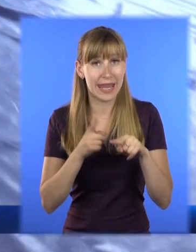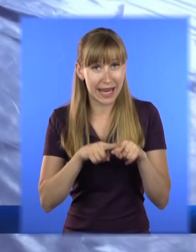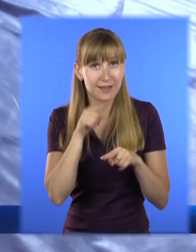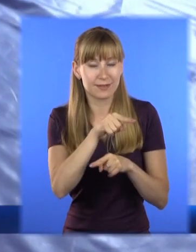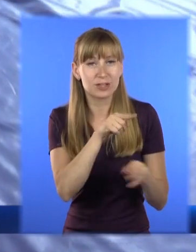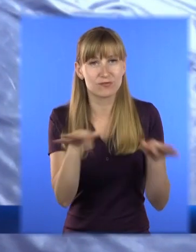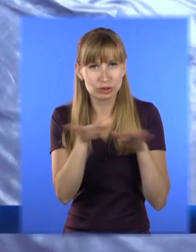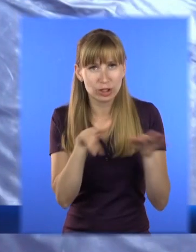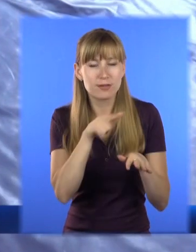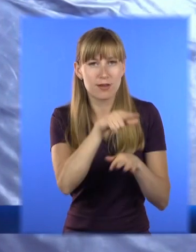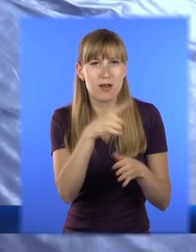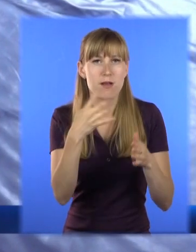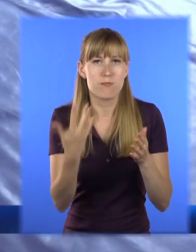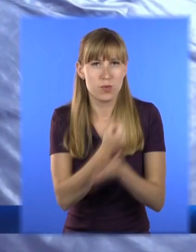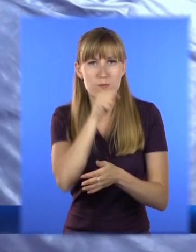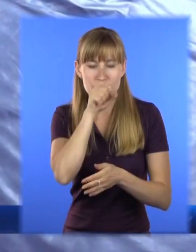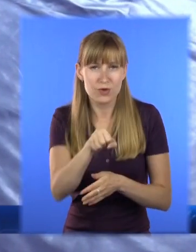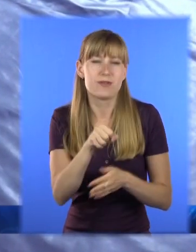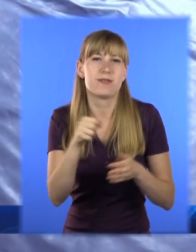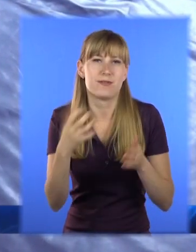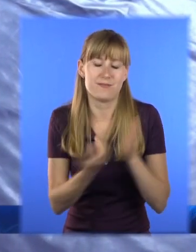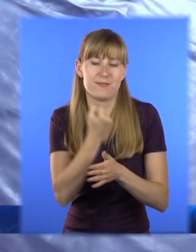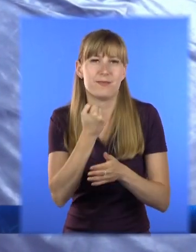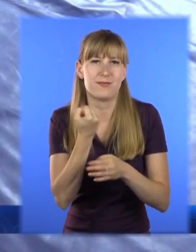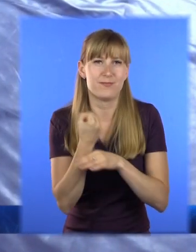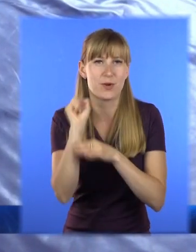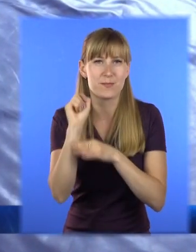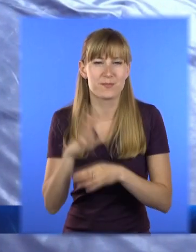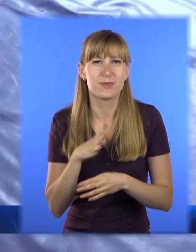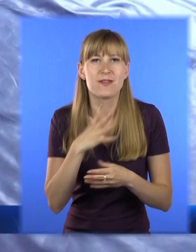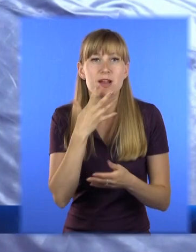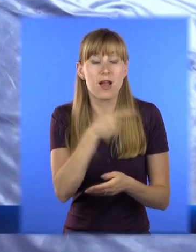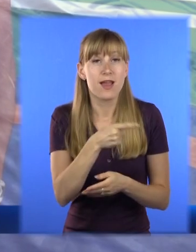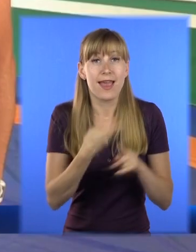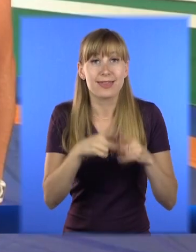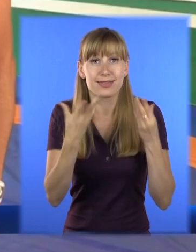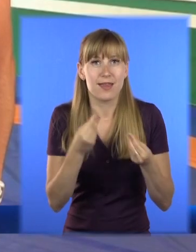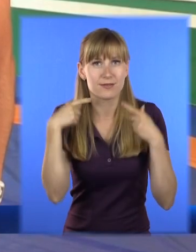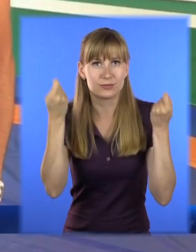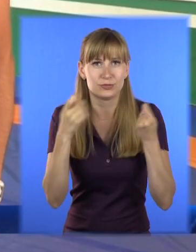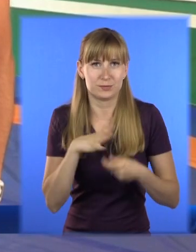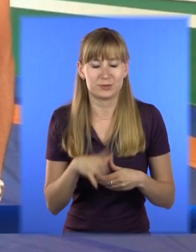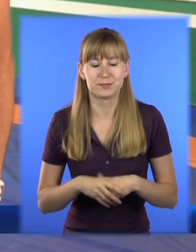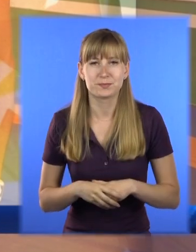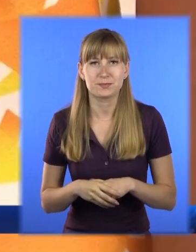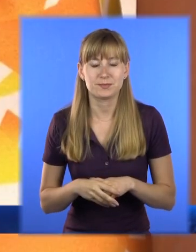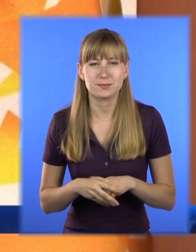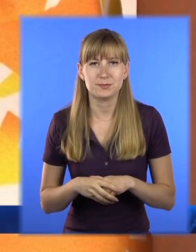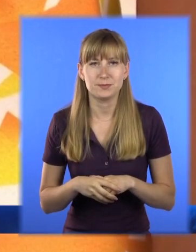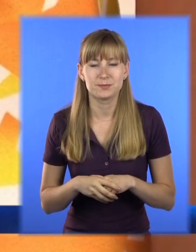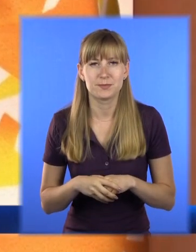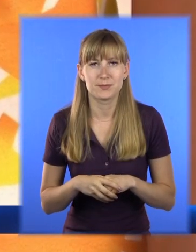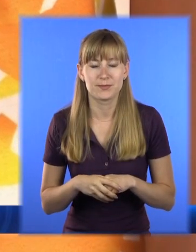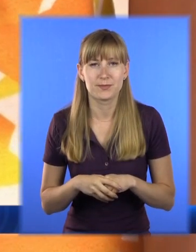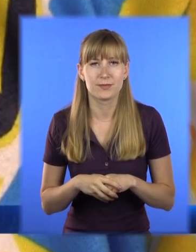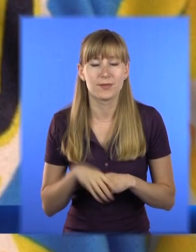Саме з допомогою цього прийому Настя здобула першість Європи з вільної боротьби у свій день народження. У спортсменки безліч нагород, тому